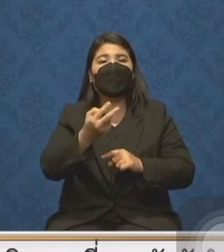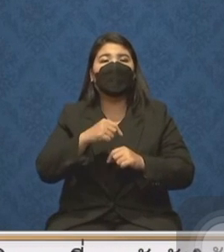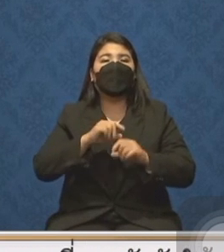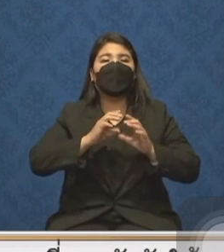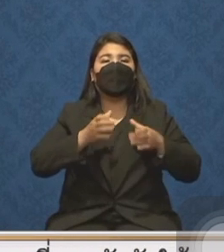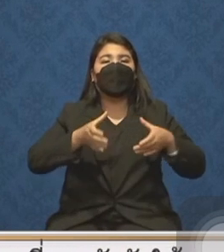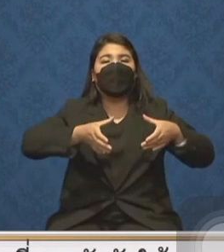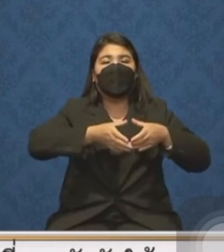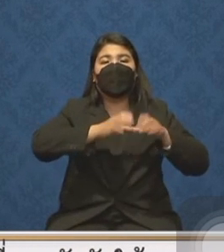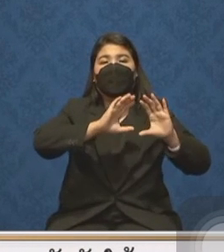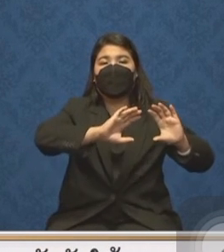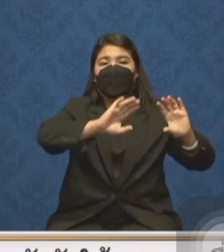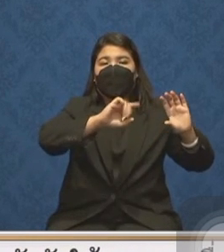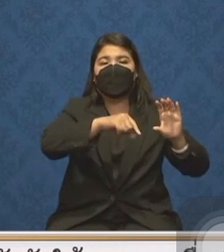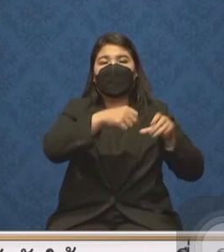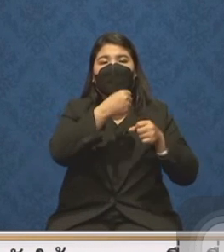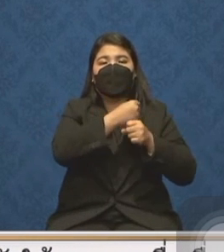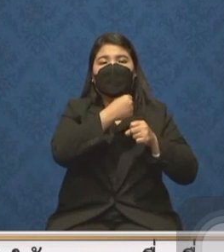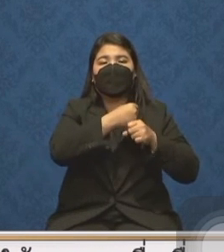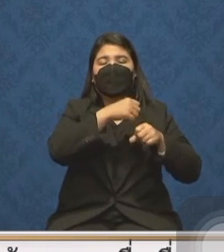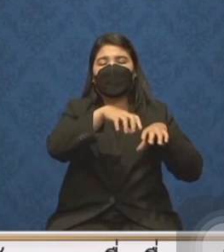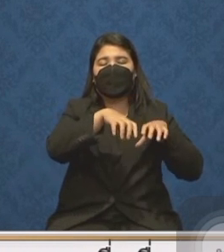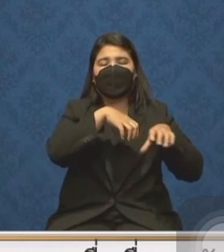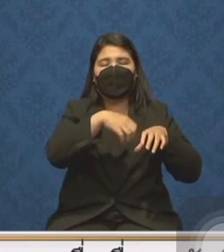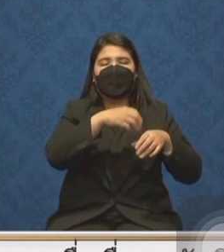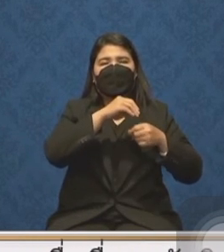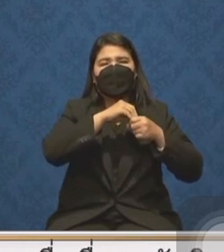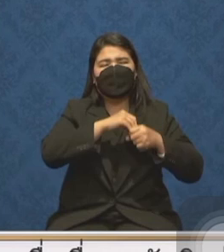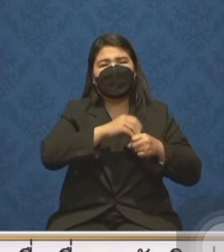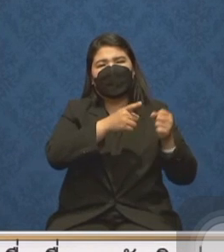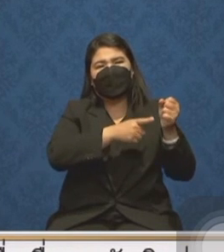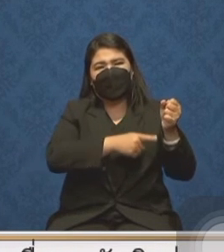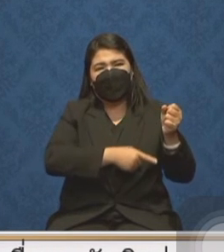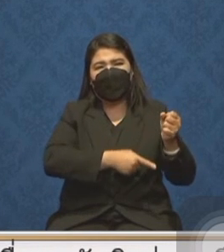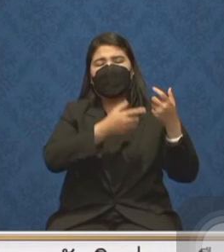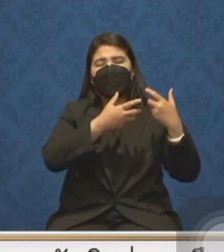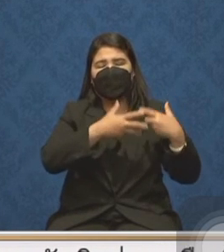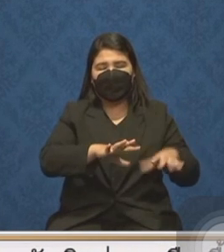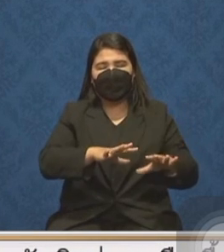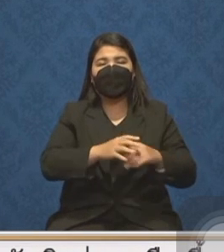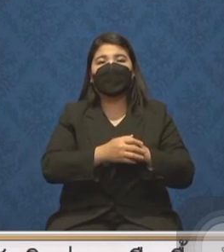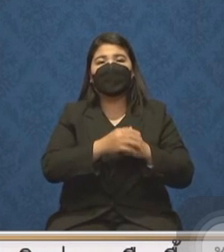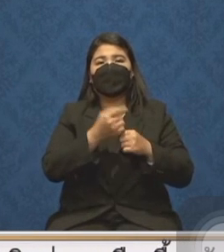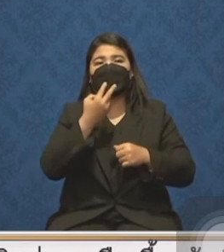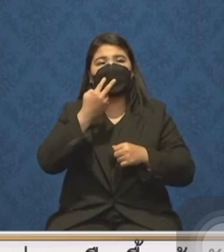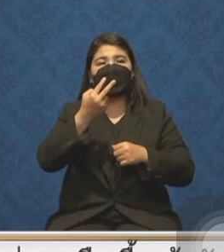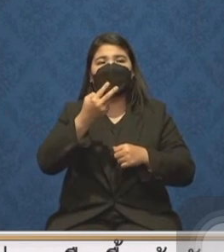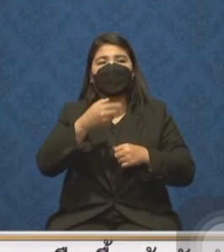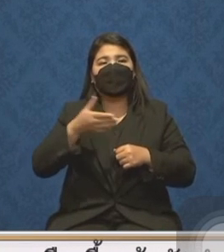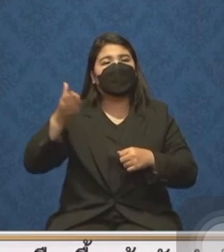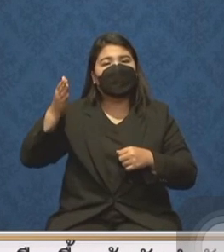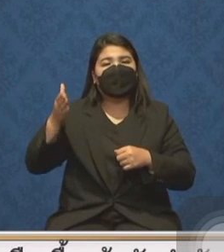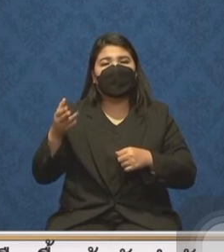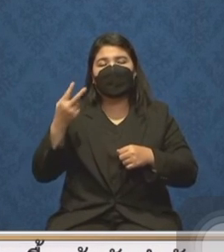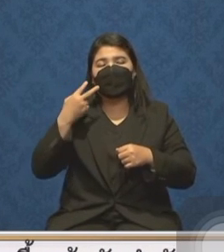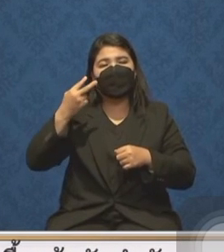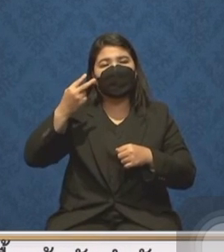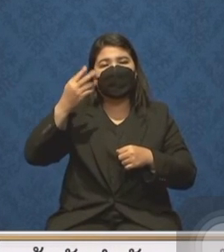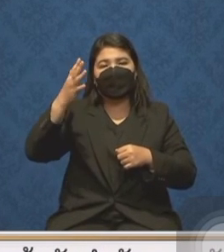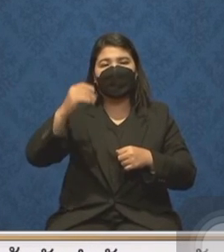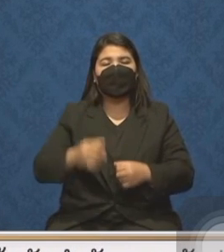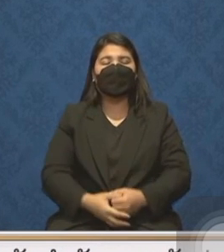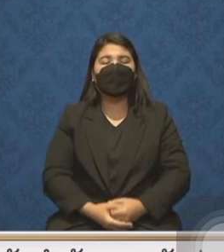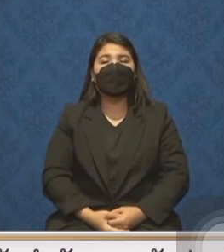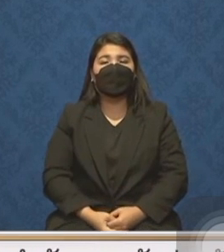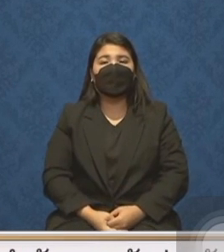บาลชุดนี้มาโดยตลอดหลายปีครับท่านประธานครับผมไม่เห็นสิ่งเหล่านี้เลยในหลักของการบริหารโดยเฉพาะอย่างยิ่งนะ